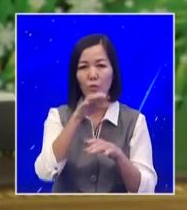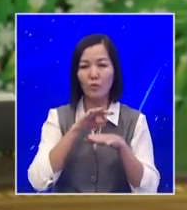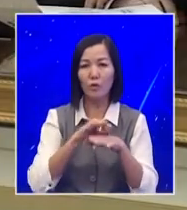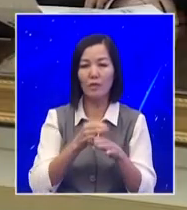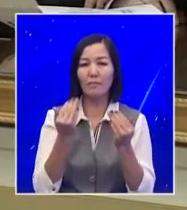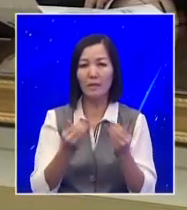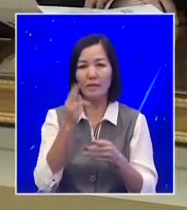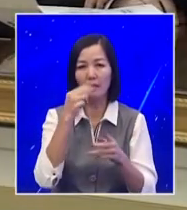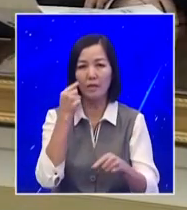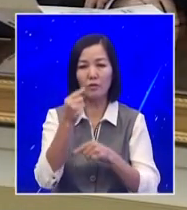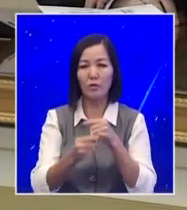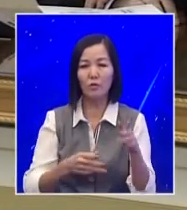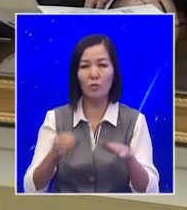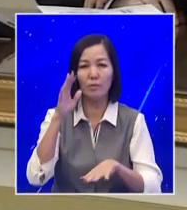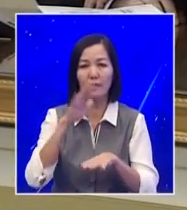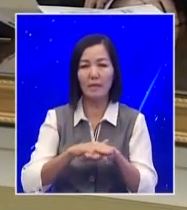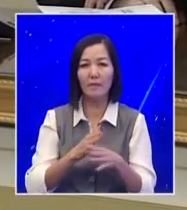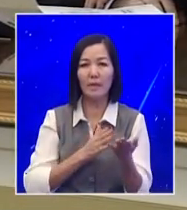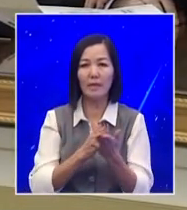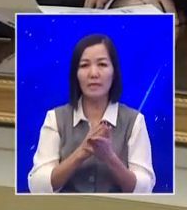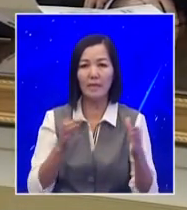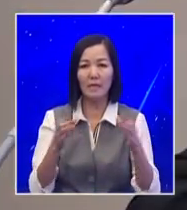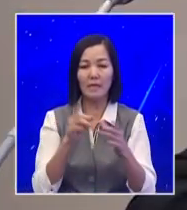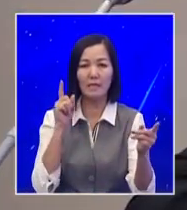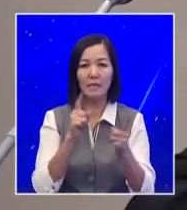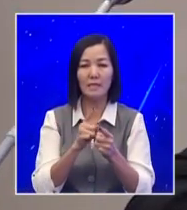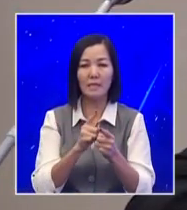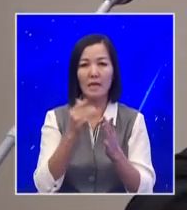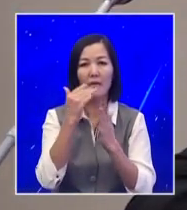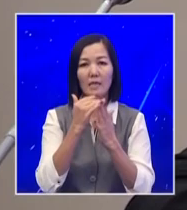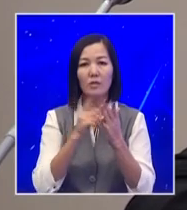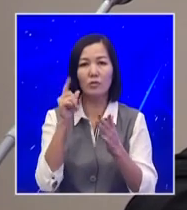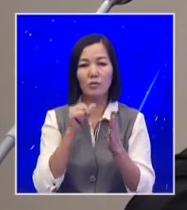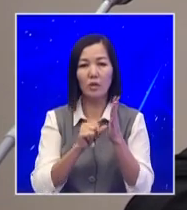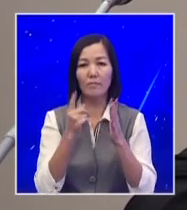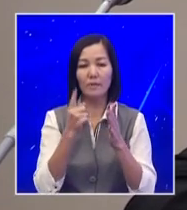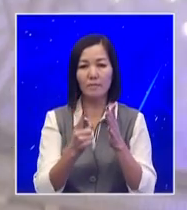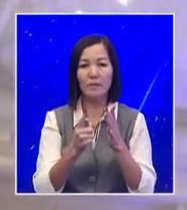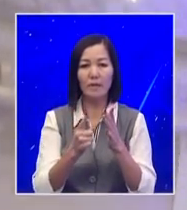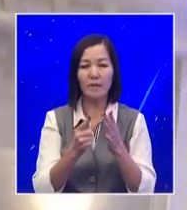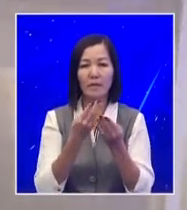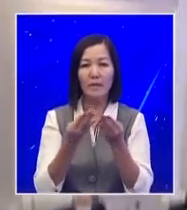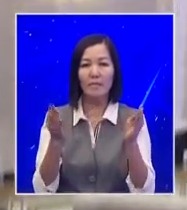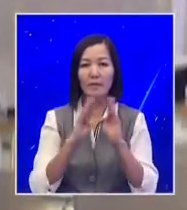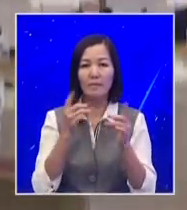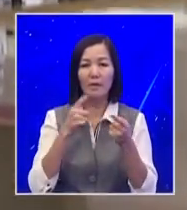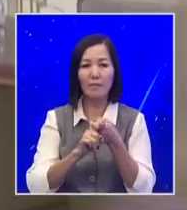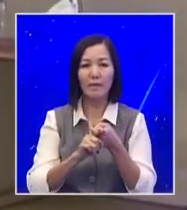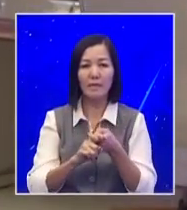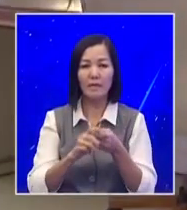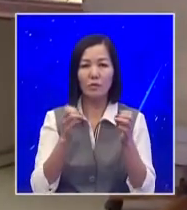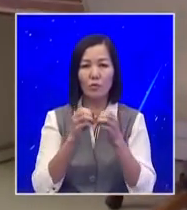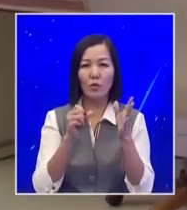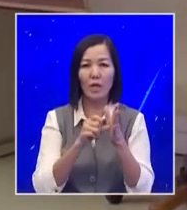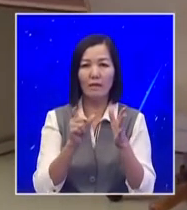сол дәстүрді бұзбай, облыс әкімі ардагерлерді қабылдады. Тізімдегісі 161. Алайда пандемияға байланысты мұнда